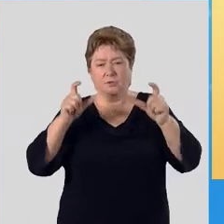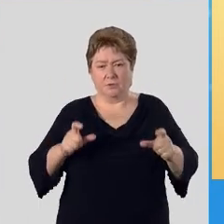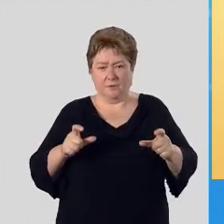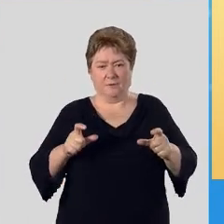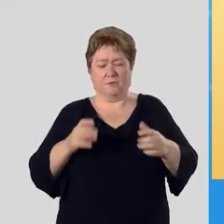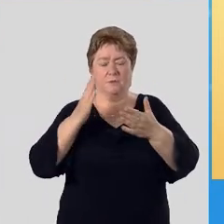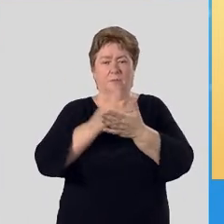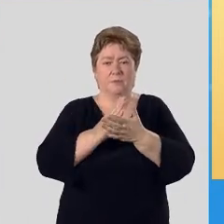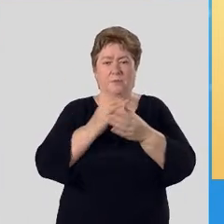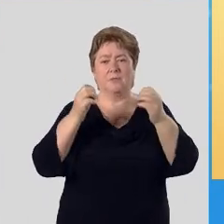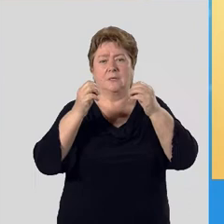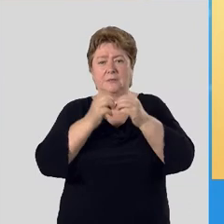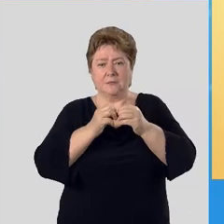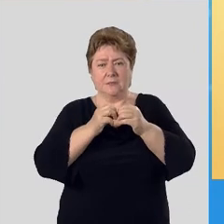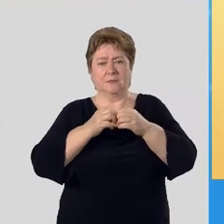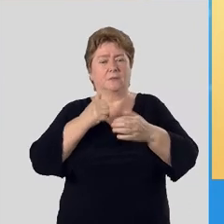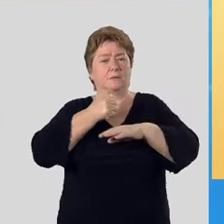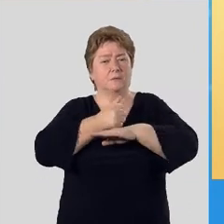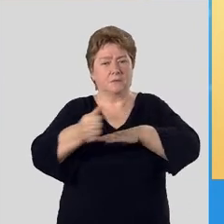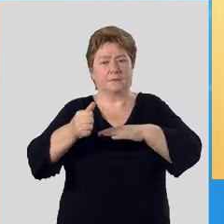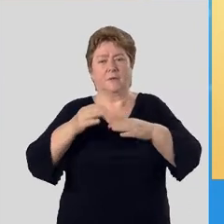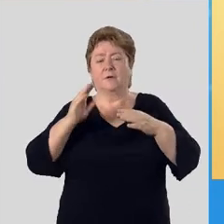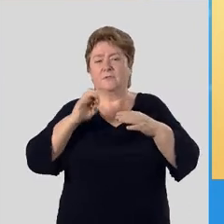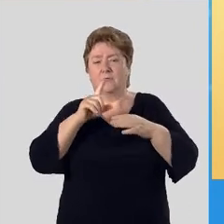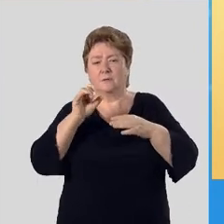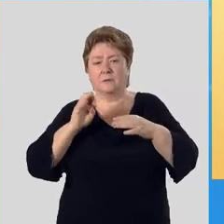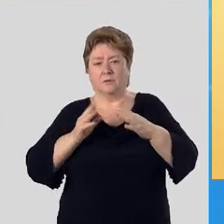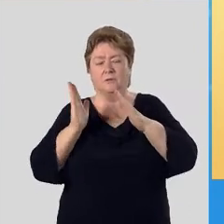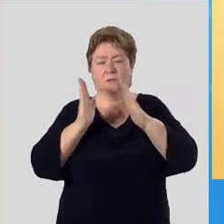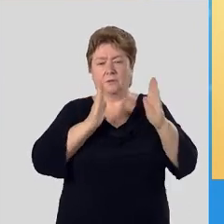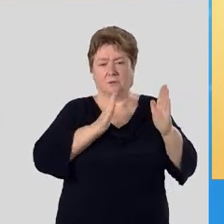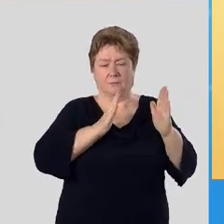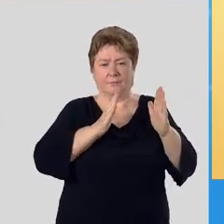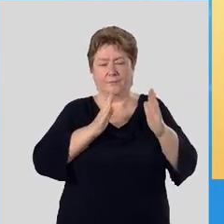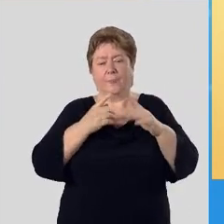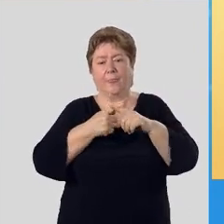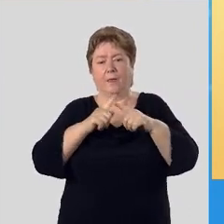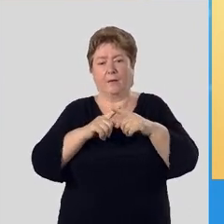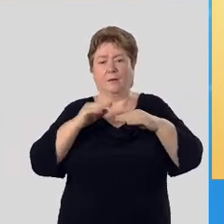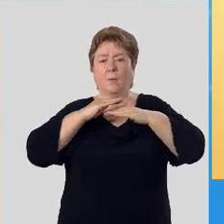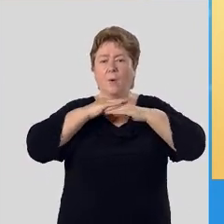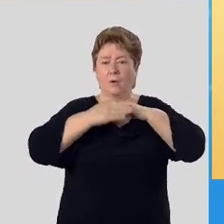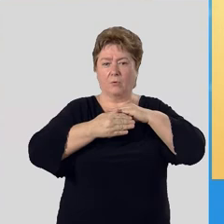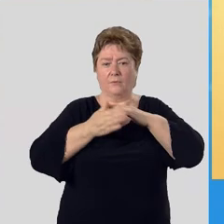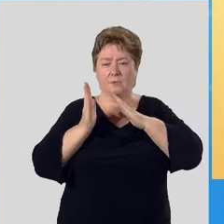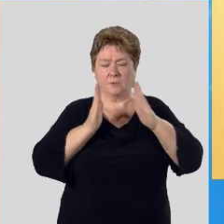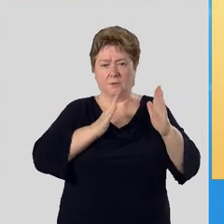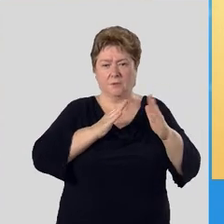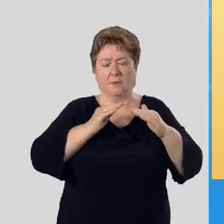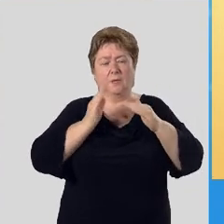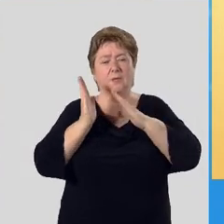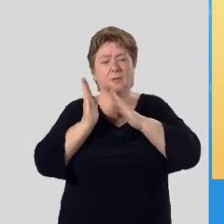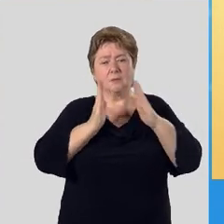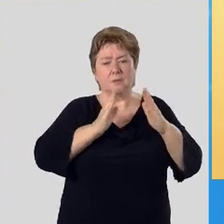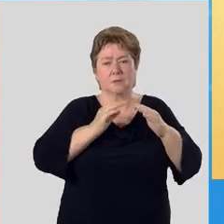человека имеются 10 основных физиологических систем. Это покровная система,